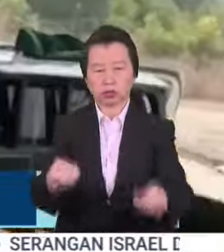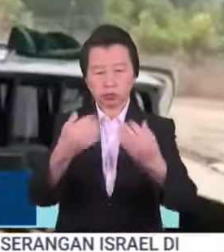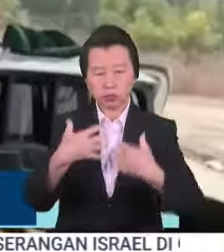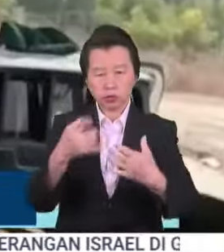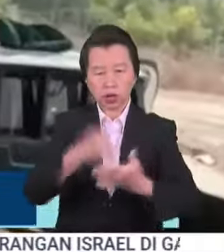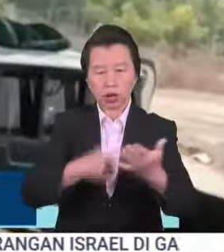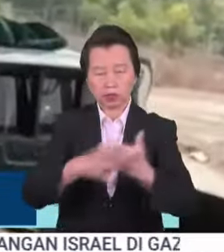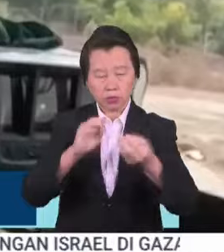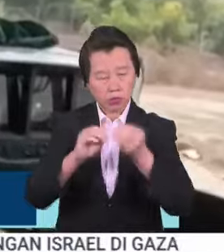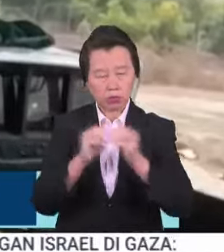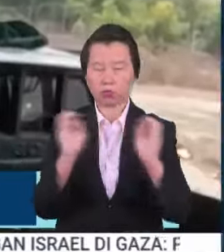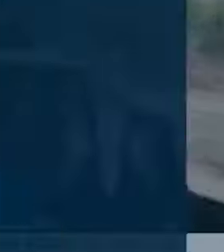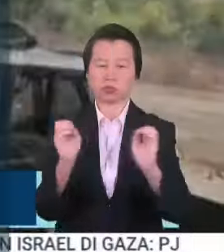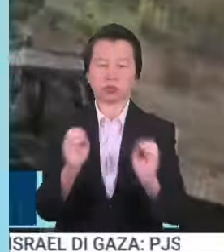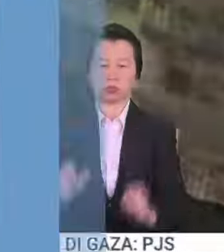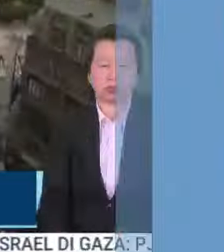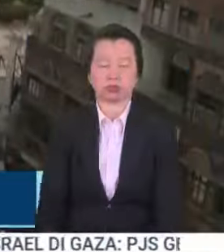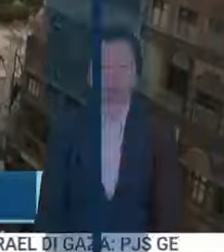memberikan sebarang angka.